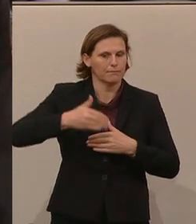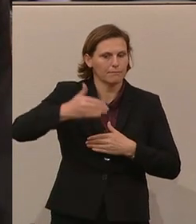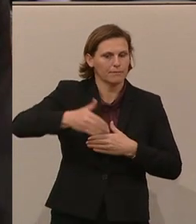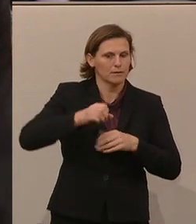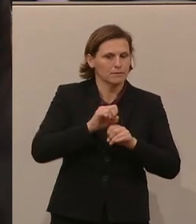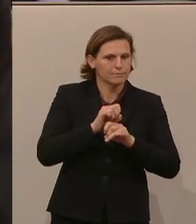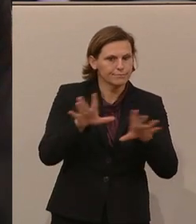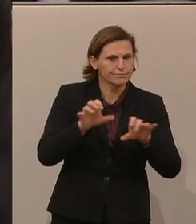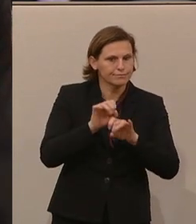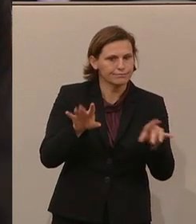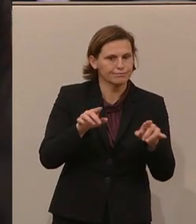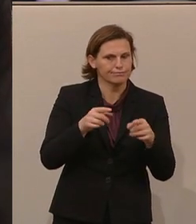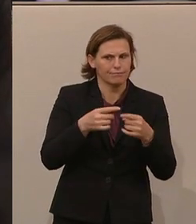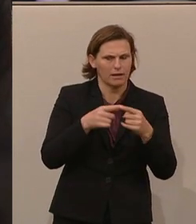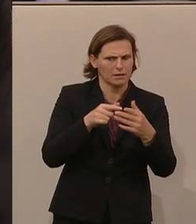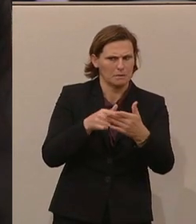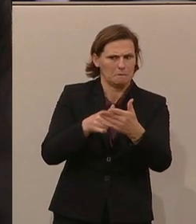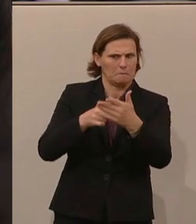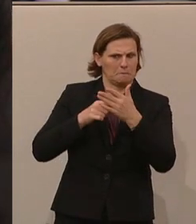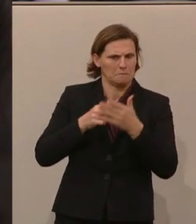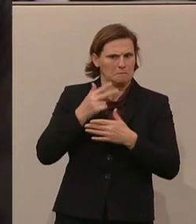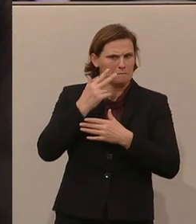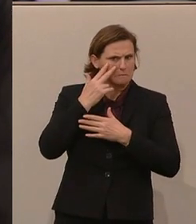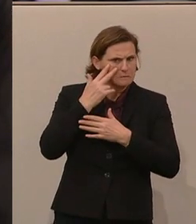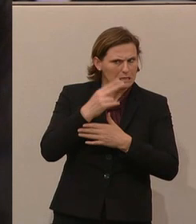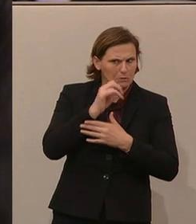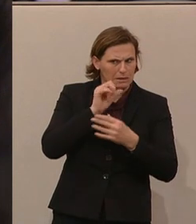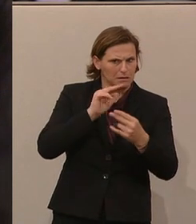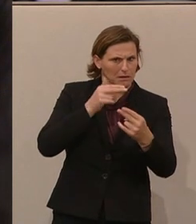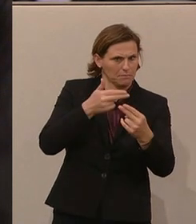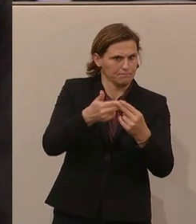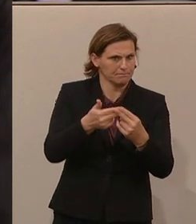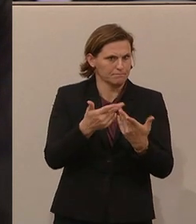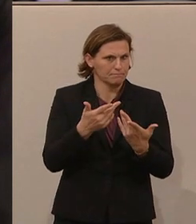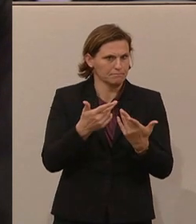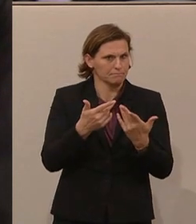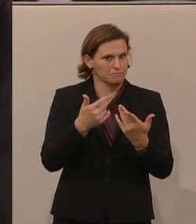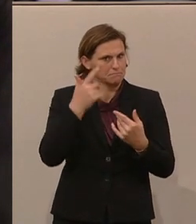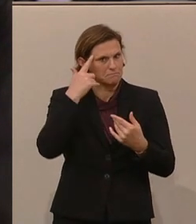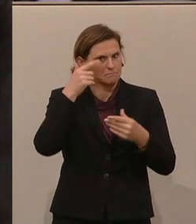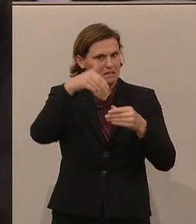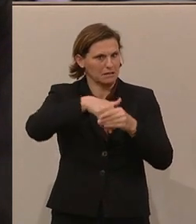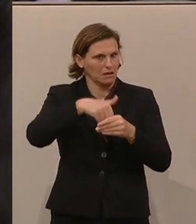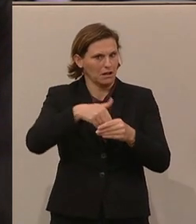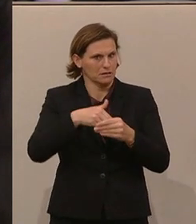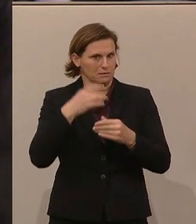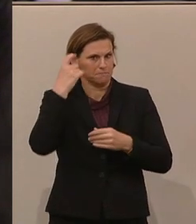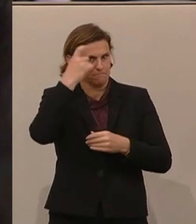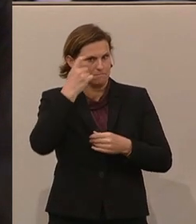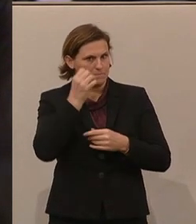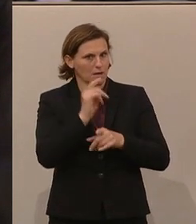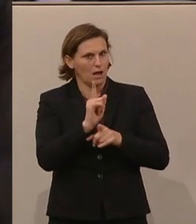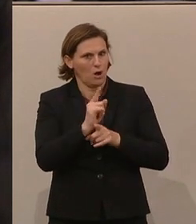einen Eindruck bekommen, dass der dem nicht entspricht. Und mir ist es und vielen anderen auch in